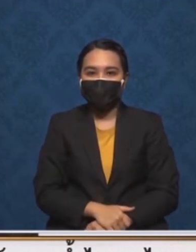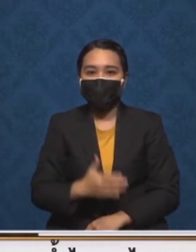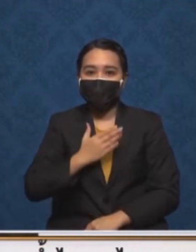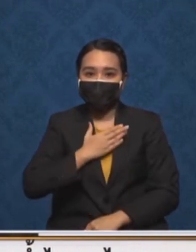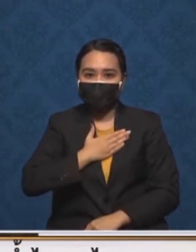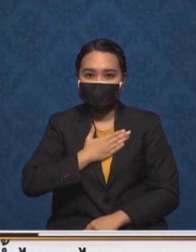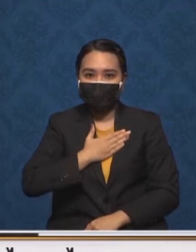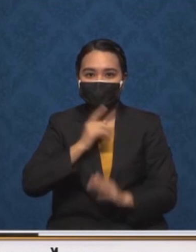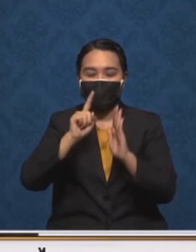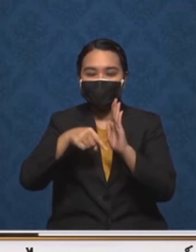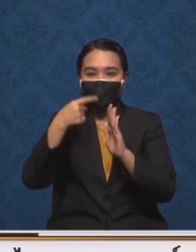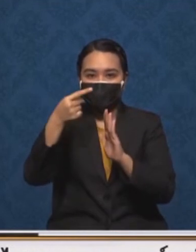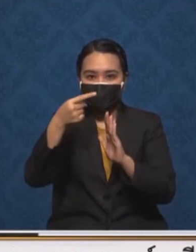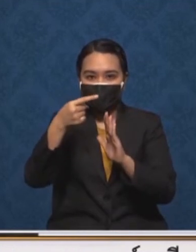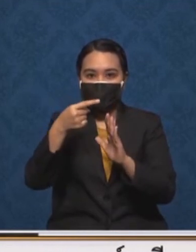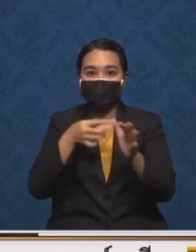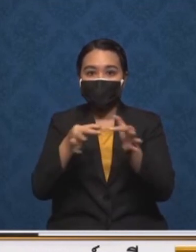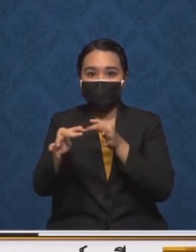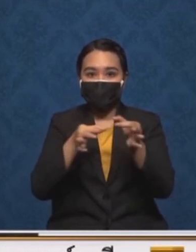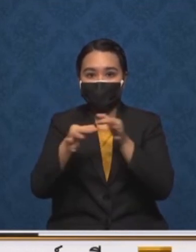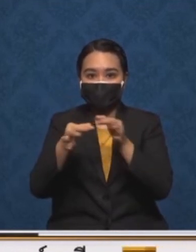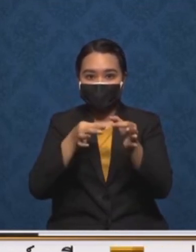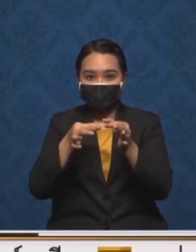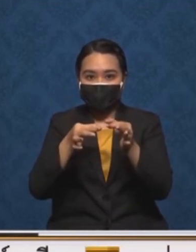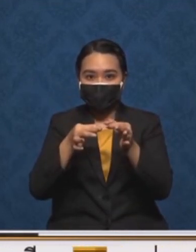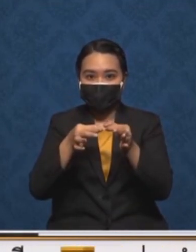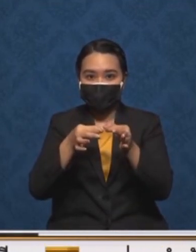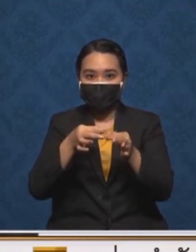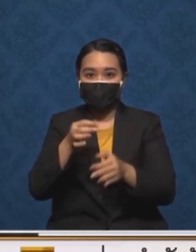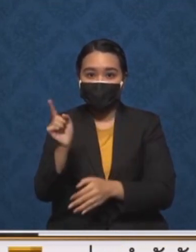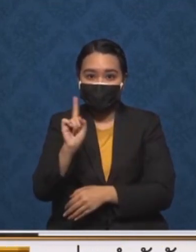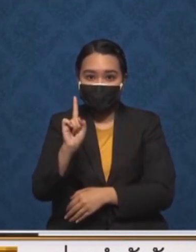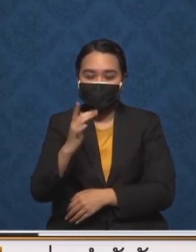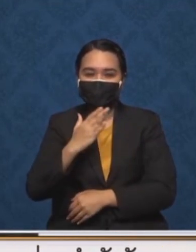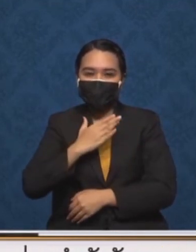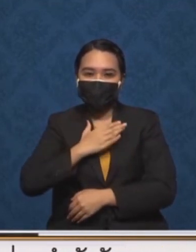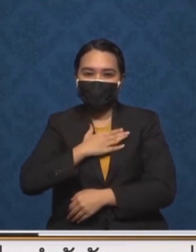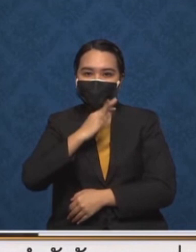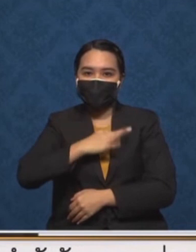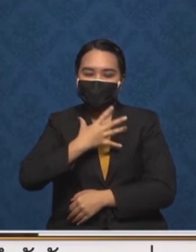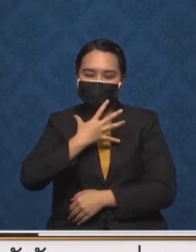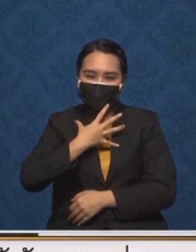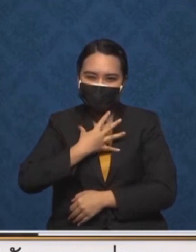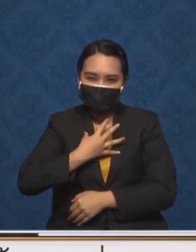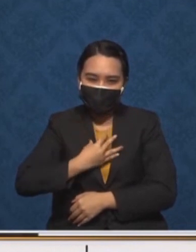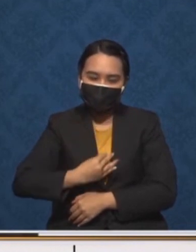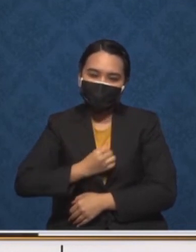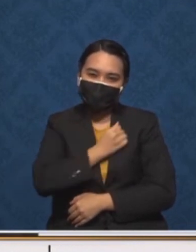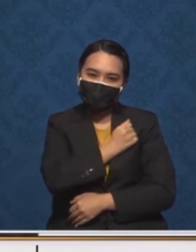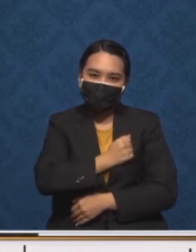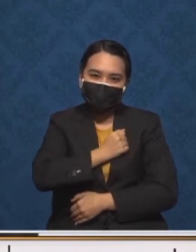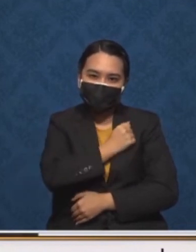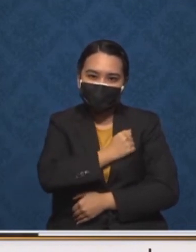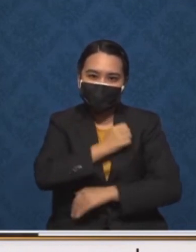ผมจะเริ่มต้น ด้วยความเศร่ที่เกิดจากผลงานการแ